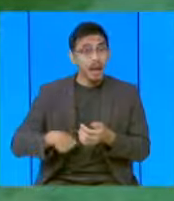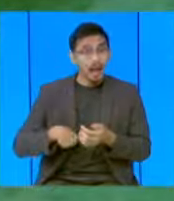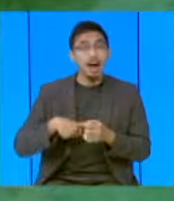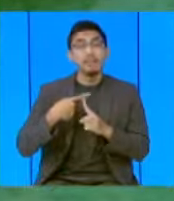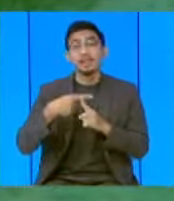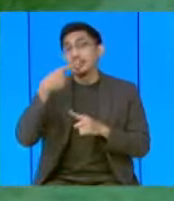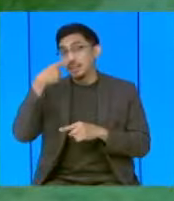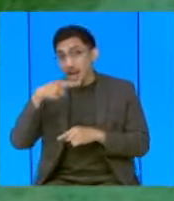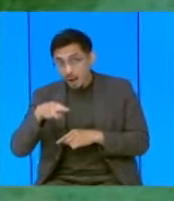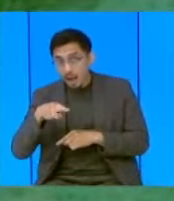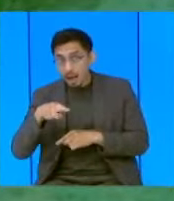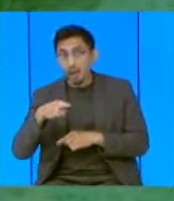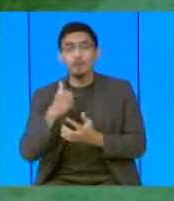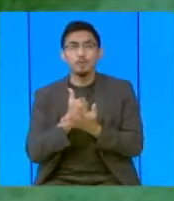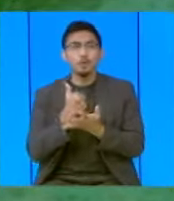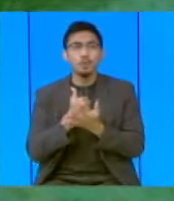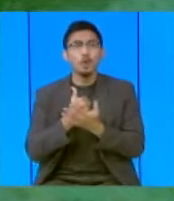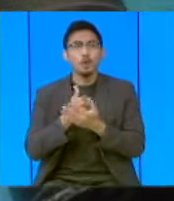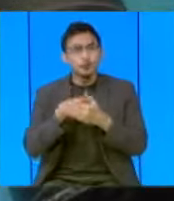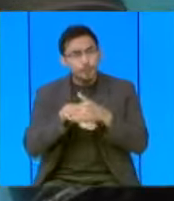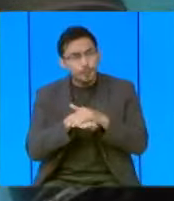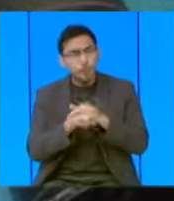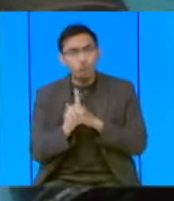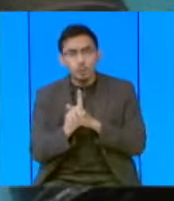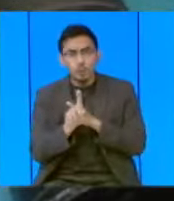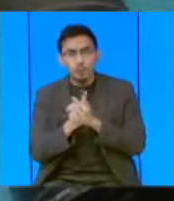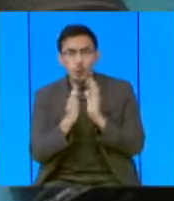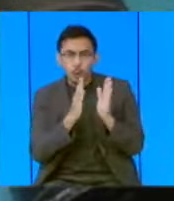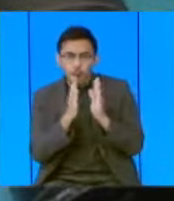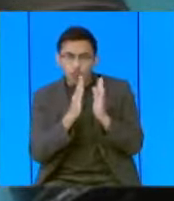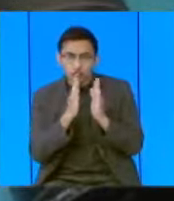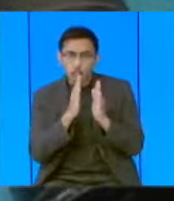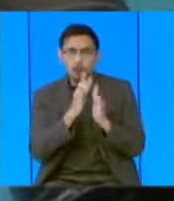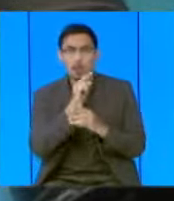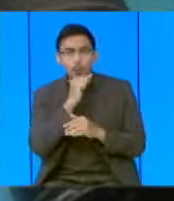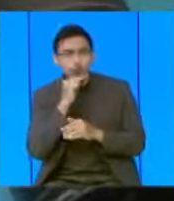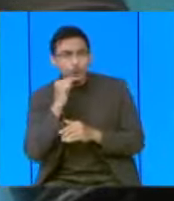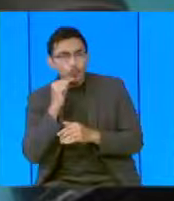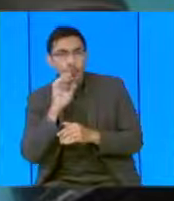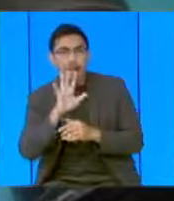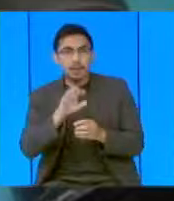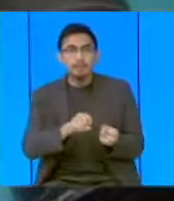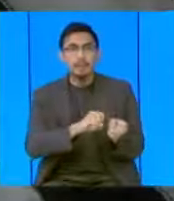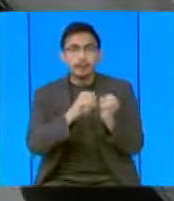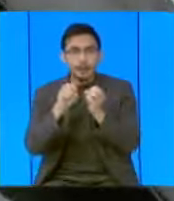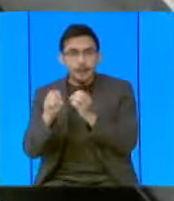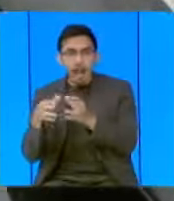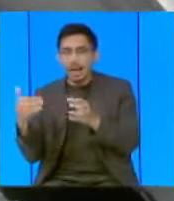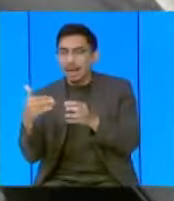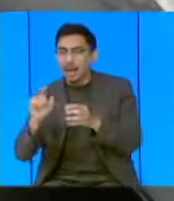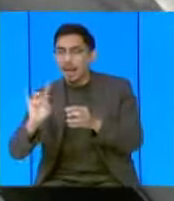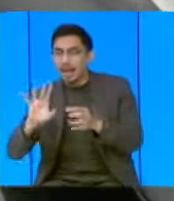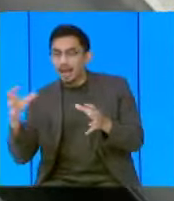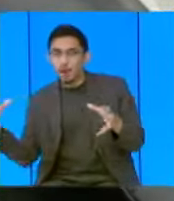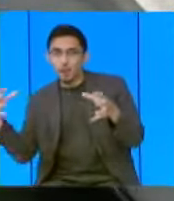Ikan hias impor harus dikarantina terlebih dahulu, setidaknya selama 1 minggu sebelum digabung dengan ikan lain.